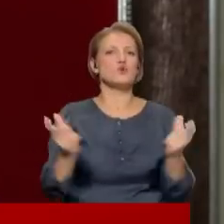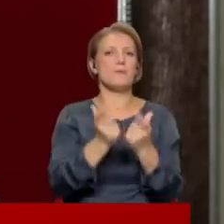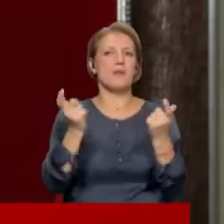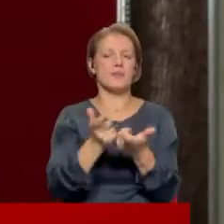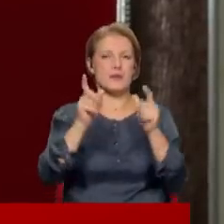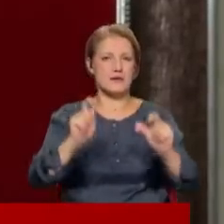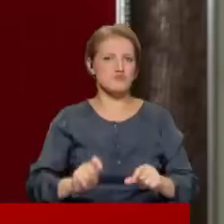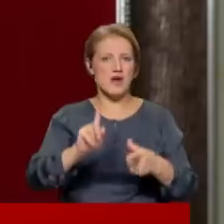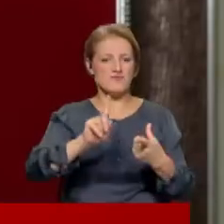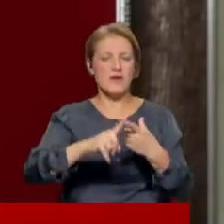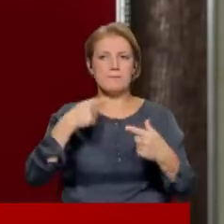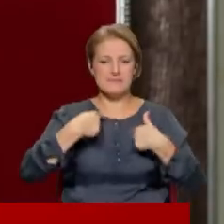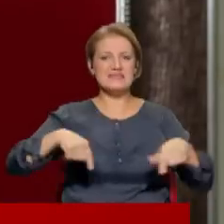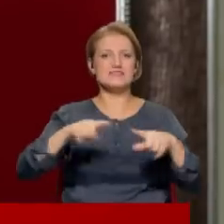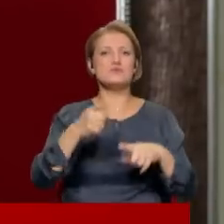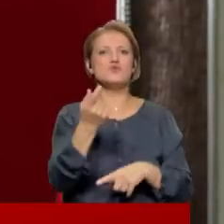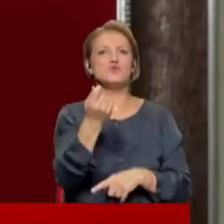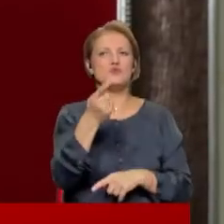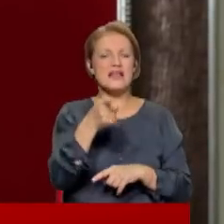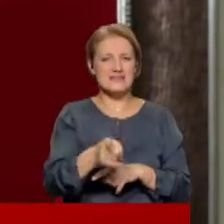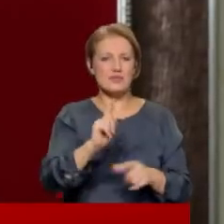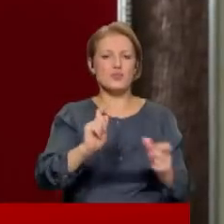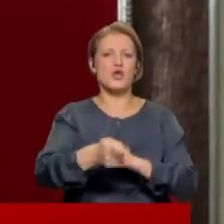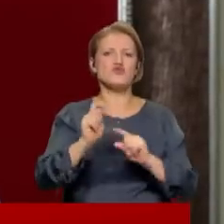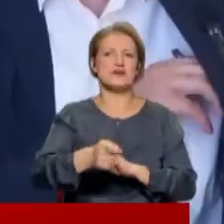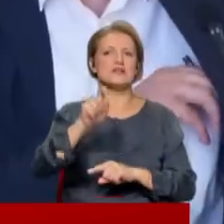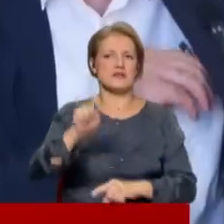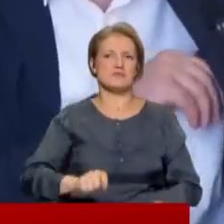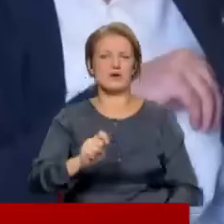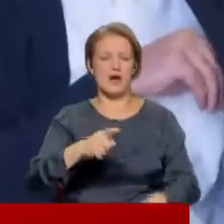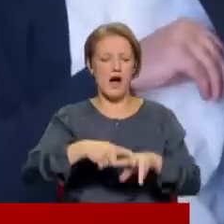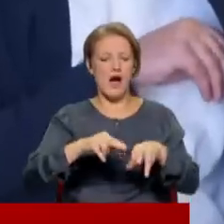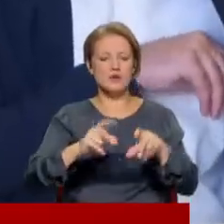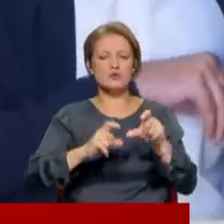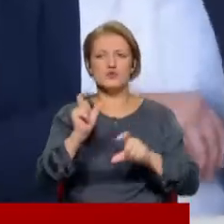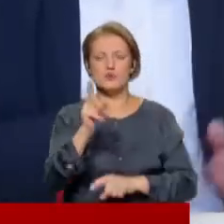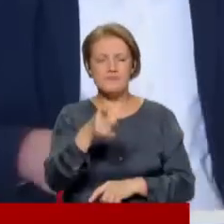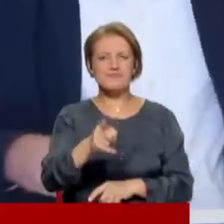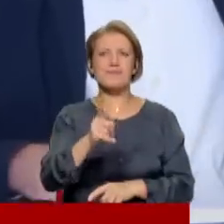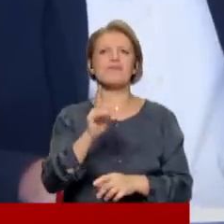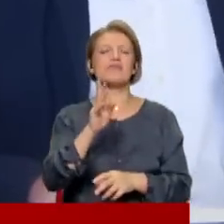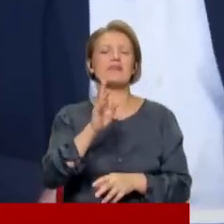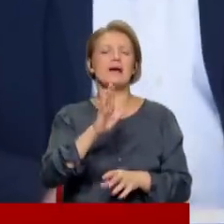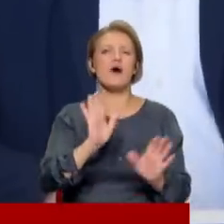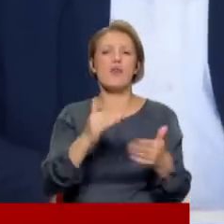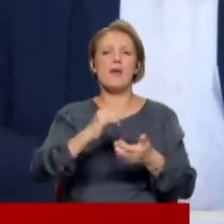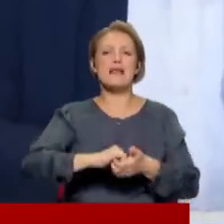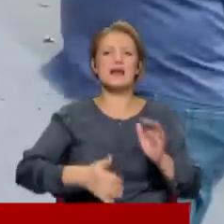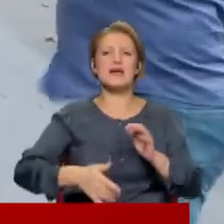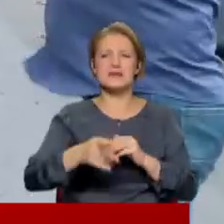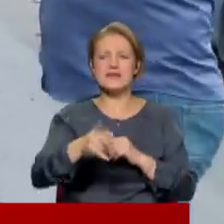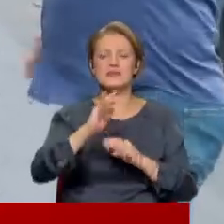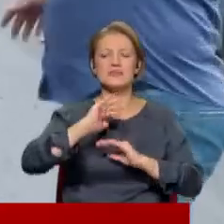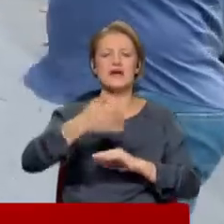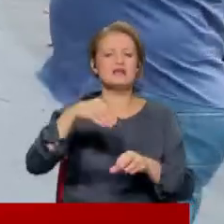toplanacak ve bizim ücret tarifelerimizde değişiklik yapacak. Aksu, İstanbul Esnaf ve Sanatkarlar Odaları Birliği'nin taksiler